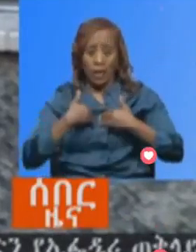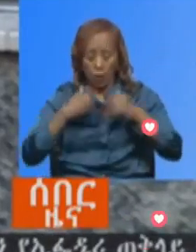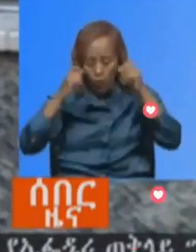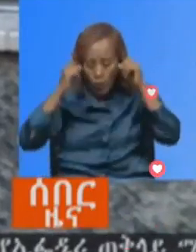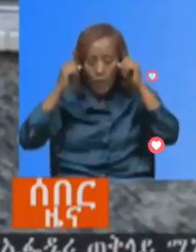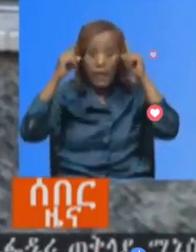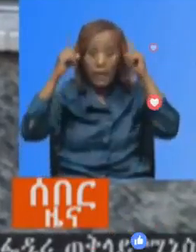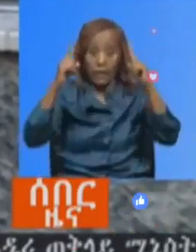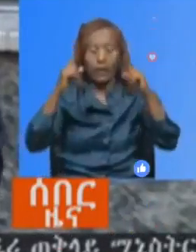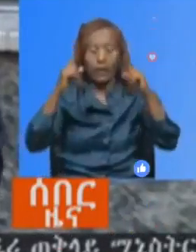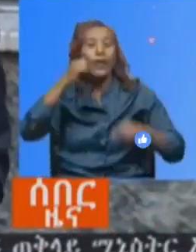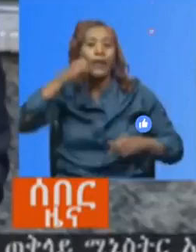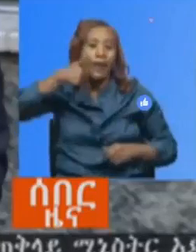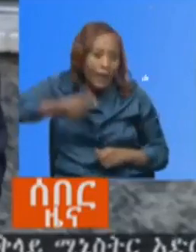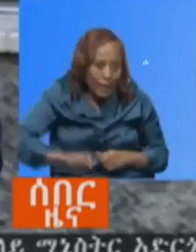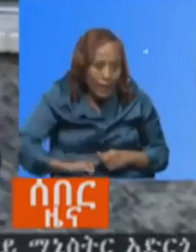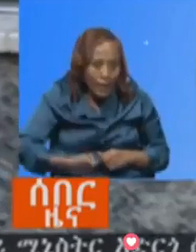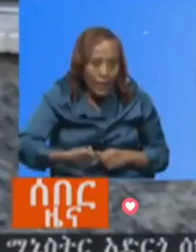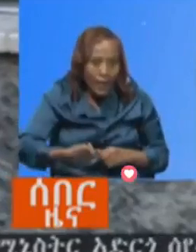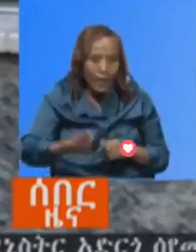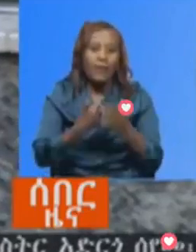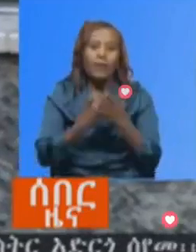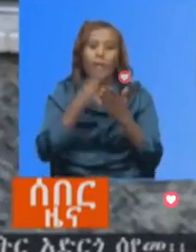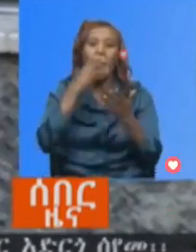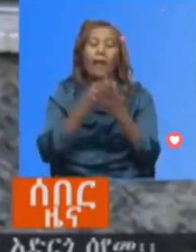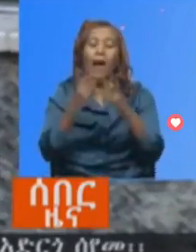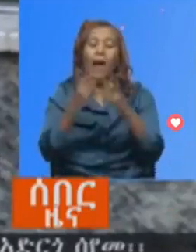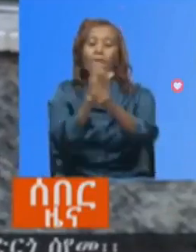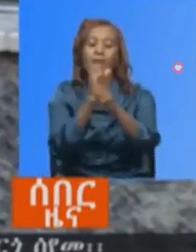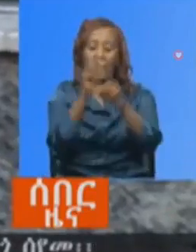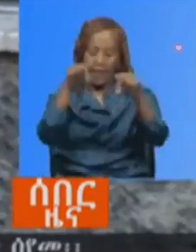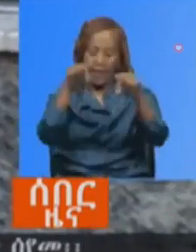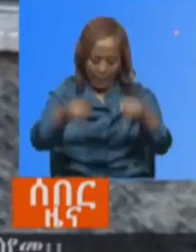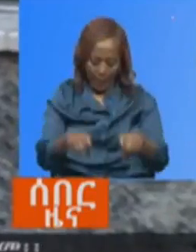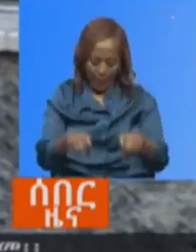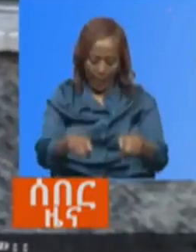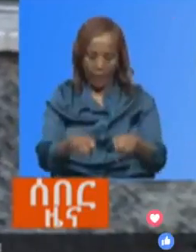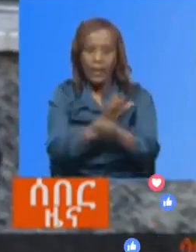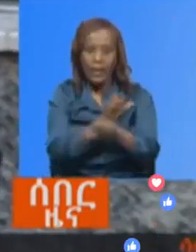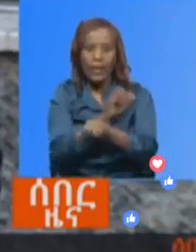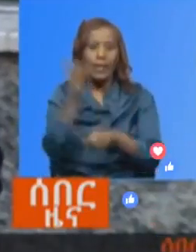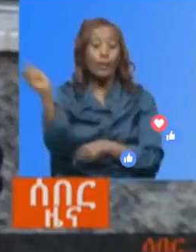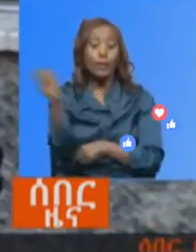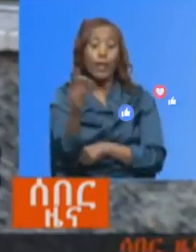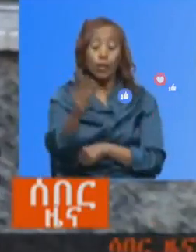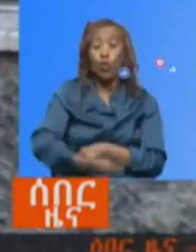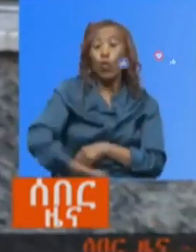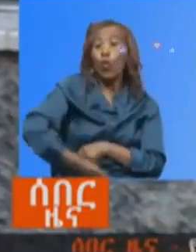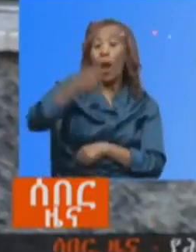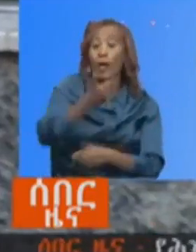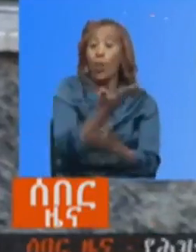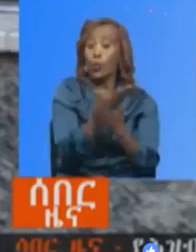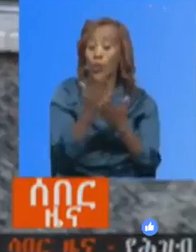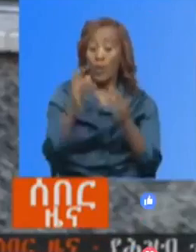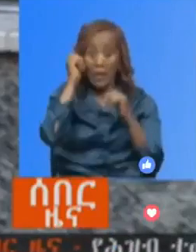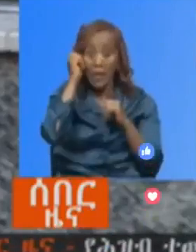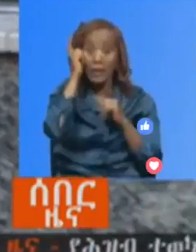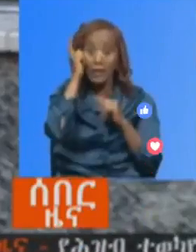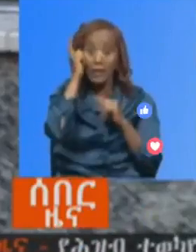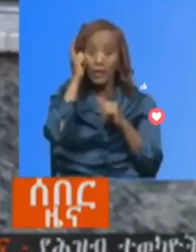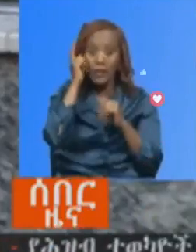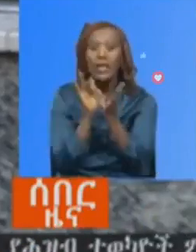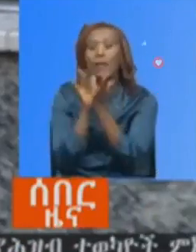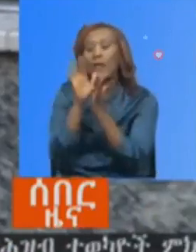በመገንዘብ ነገ ለሚያጭዱት መልካም ፍሬ ዛሬ ላይ የሚዘሩት ዘር ዋና ጉዳይ መሆኑን በመገንዘብ